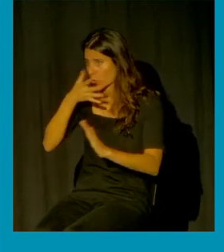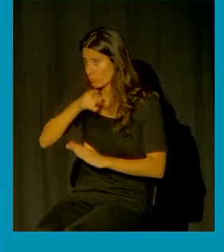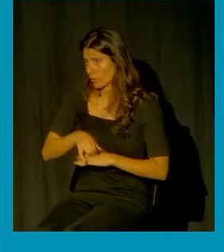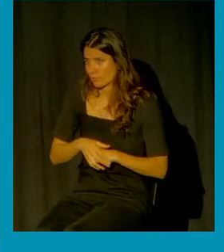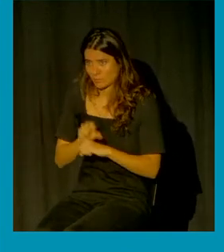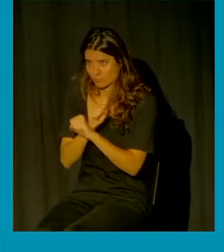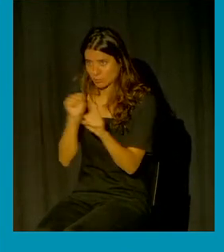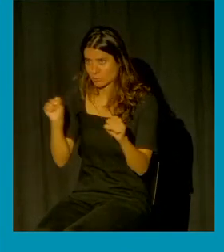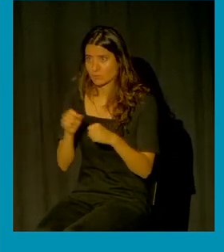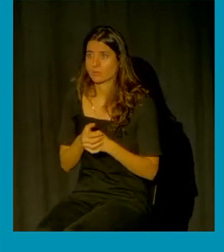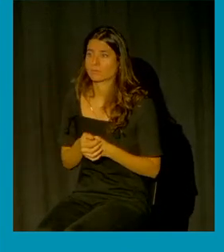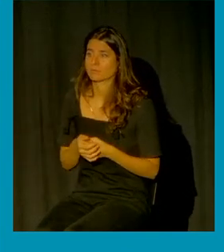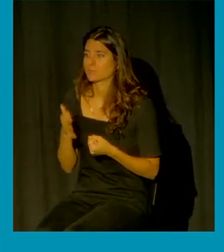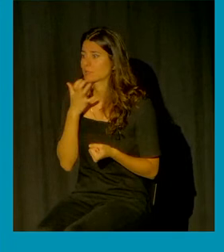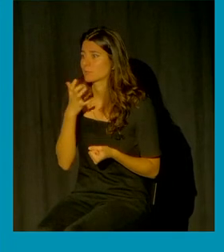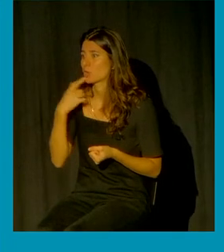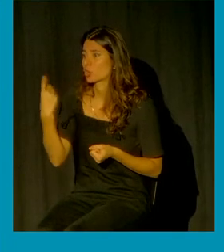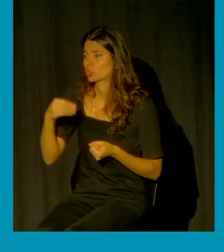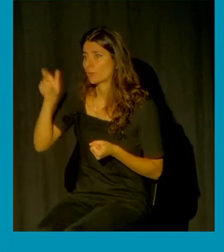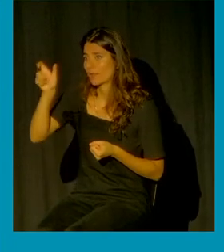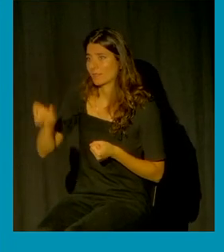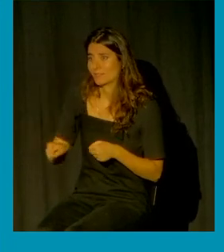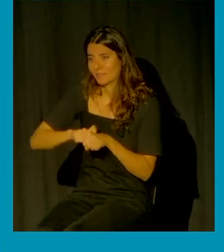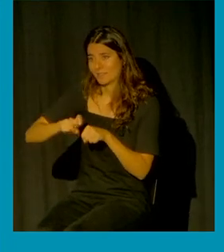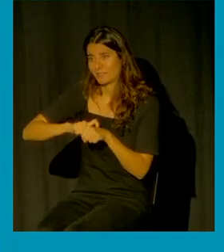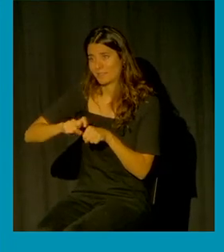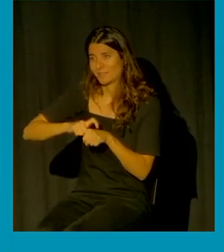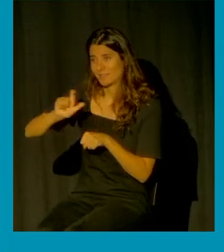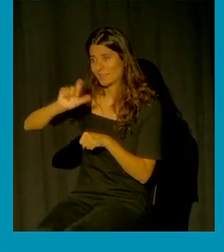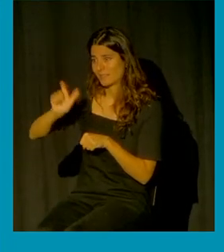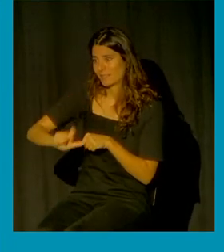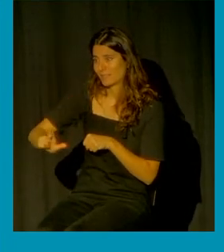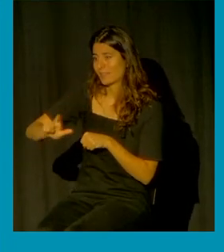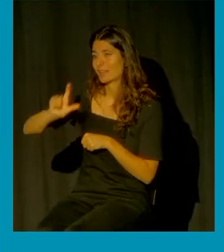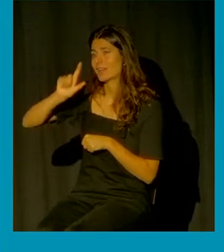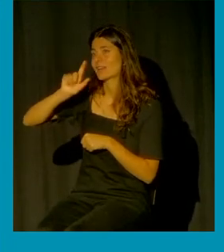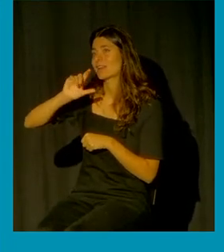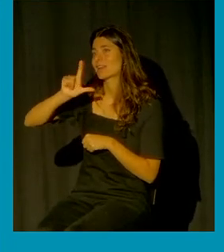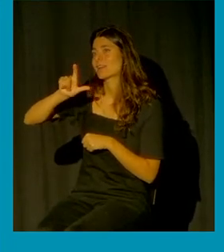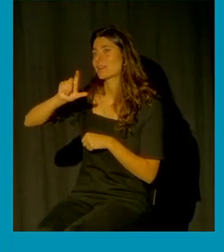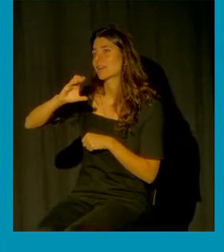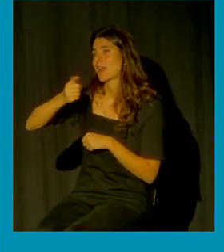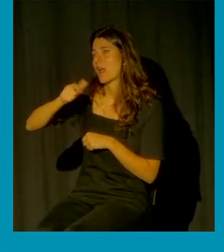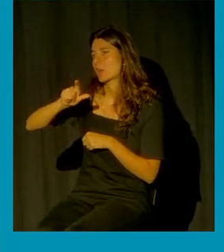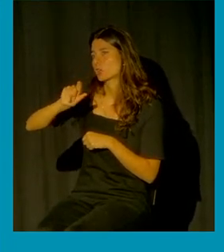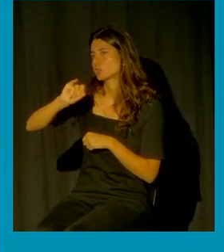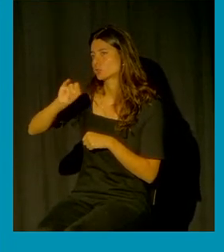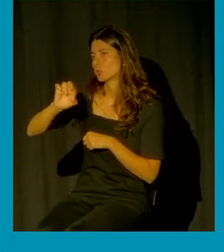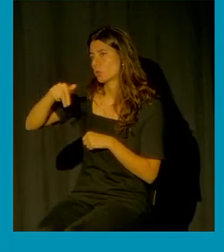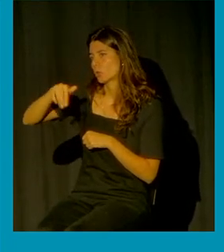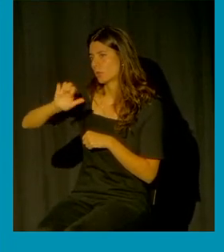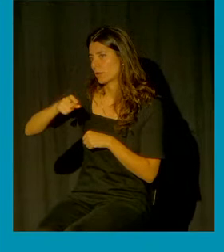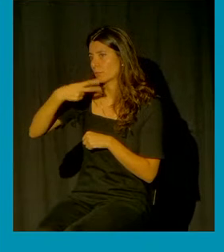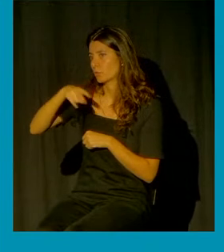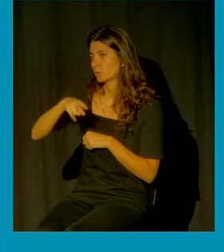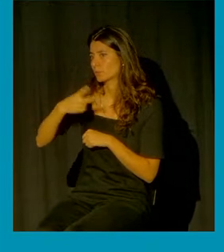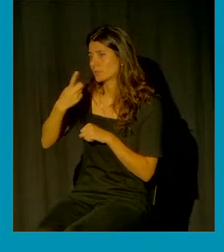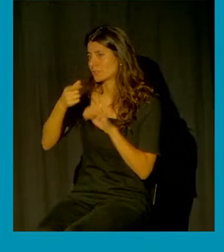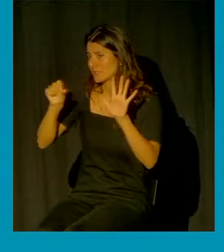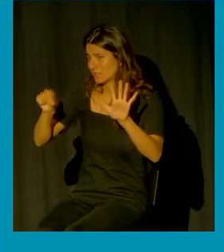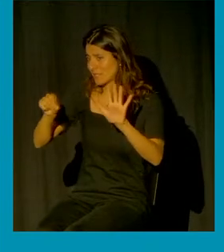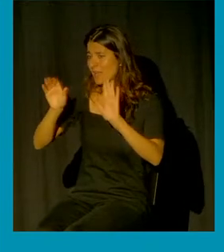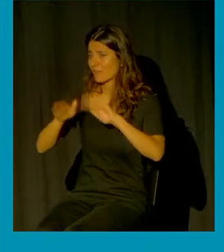de la jove italiana la Tiziana Calzone en el seu dia el 2016 la Tiziana es va acabar suïcidant